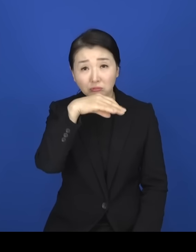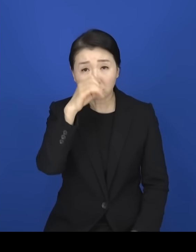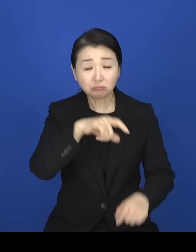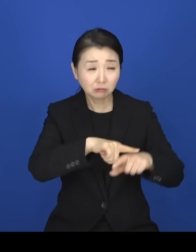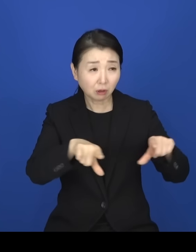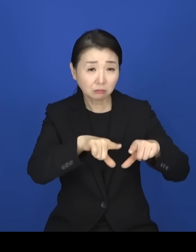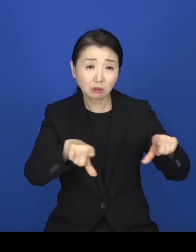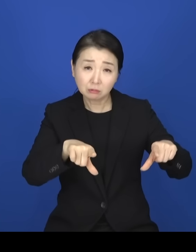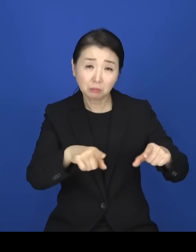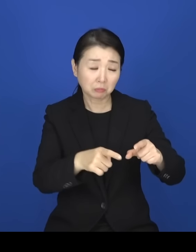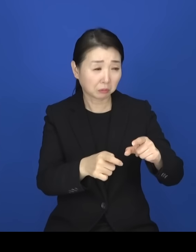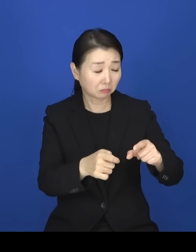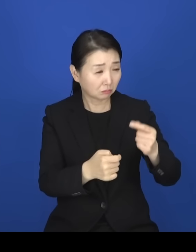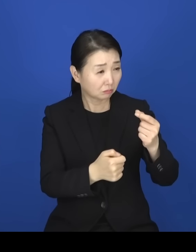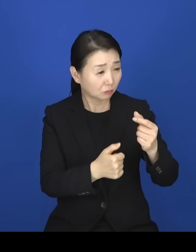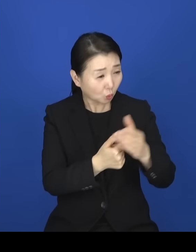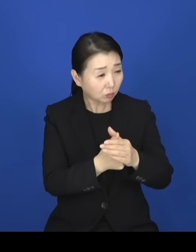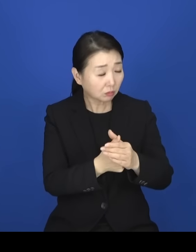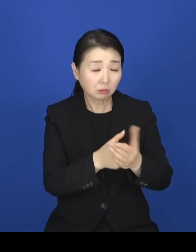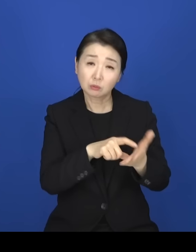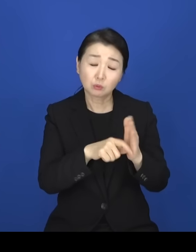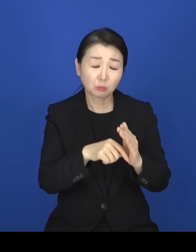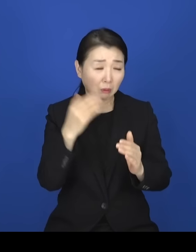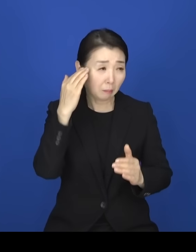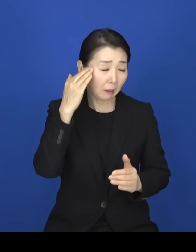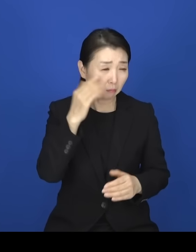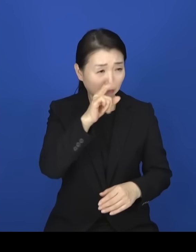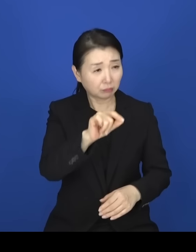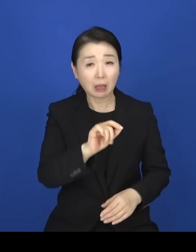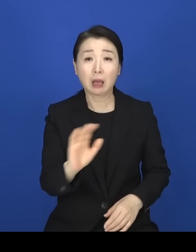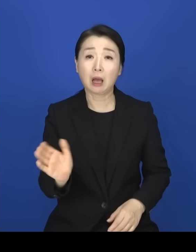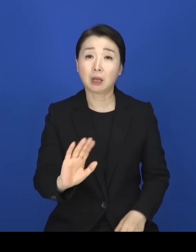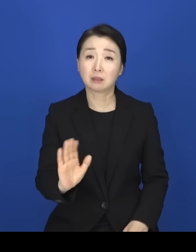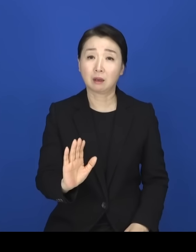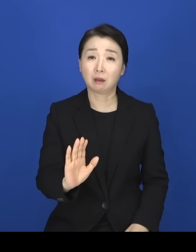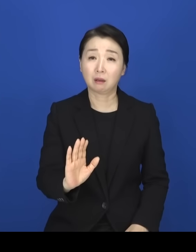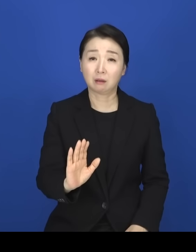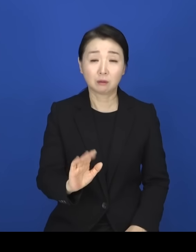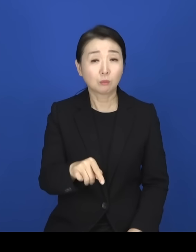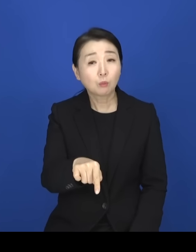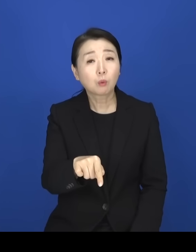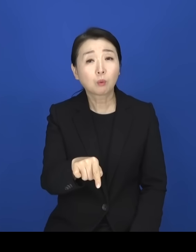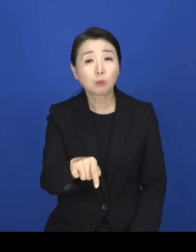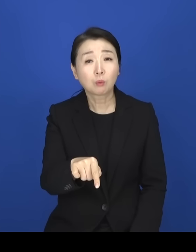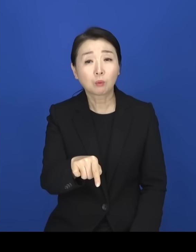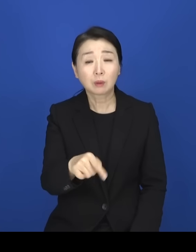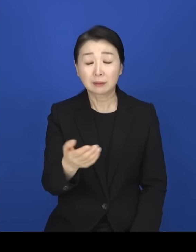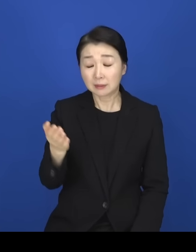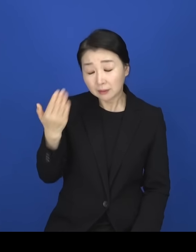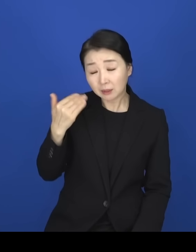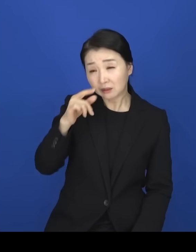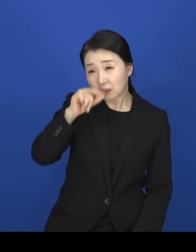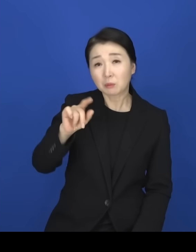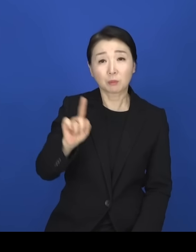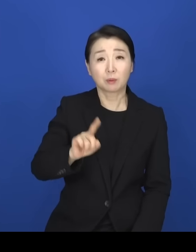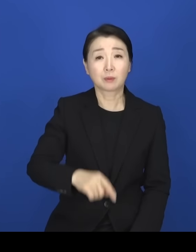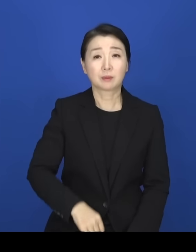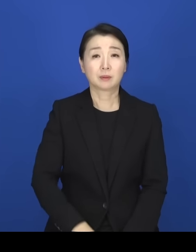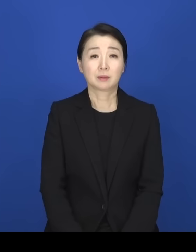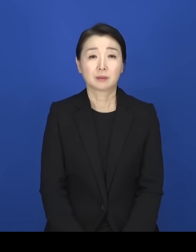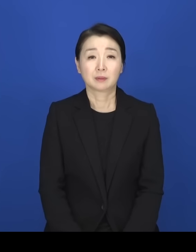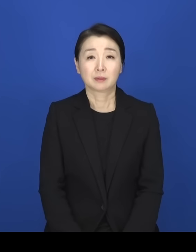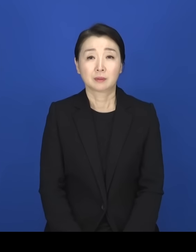해도 독특하다라는 정도지 거슬렸다 내 스스로가 좀 거슬렸다 이런 거는 잘 못 느꼈는데 뭐가 이렇게 예전에 본인이 뭐가 이렇게 힘들었던 거예요?